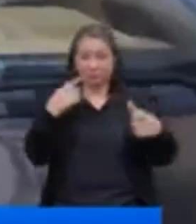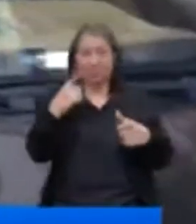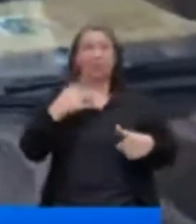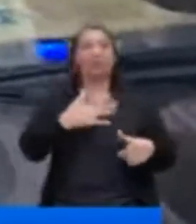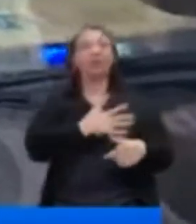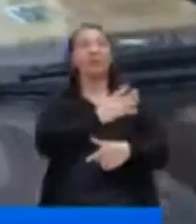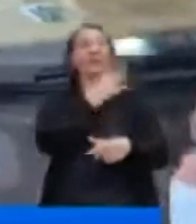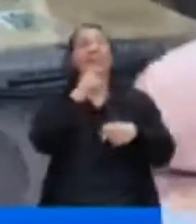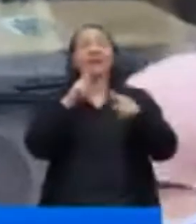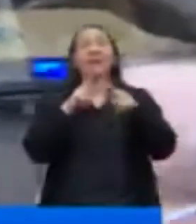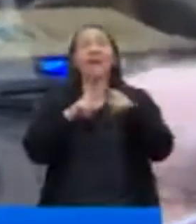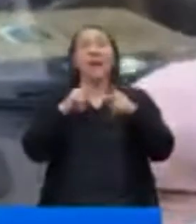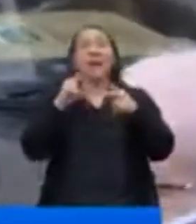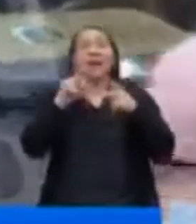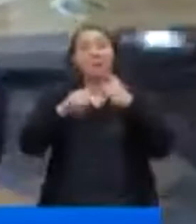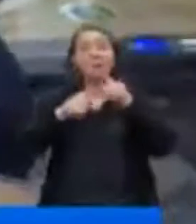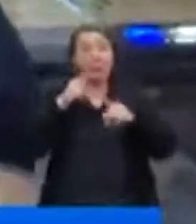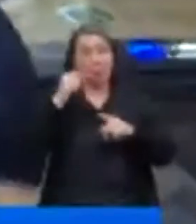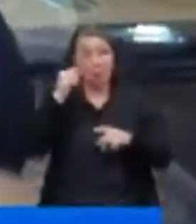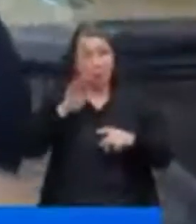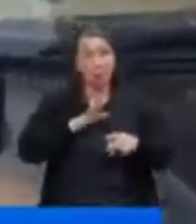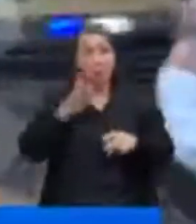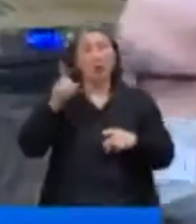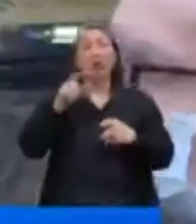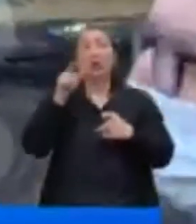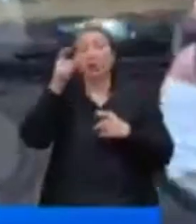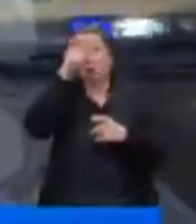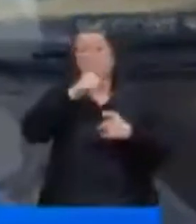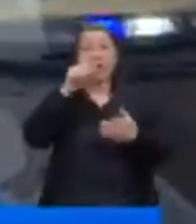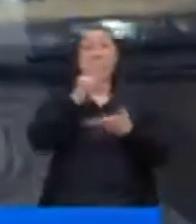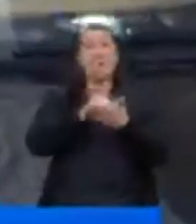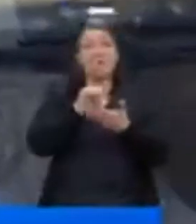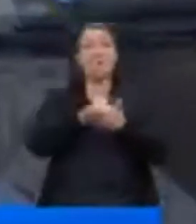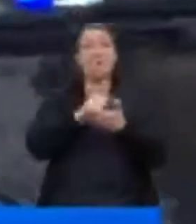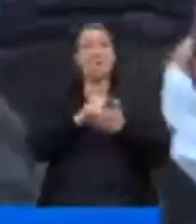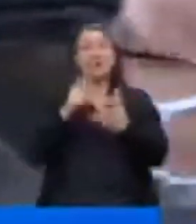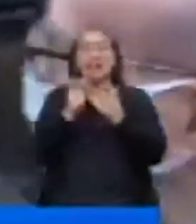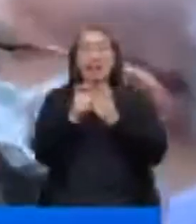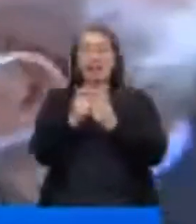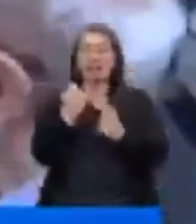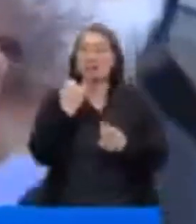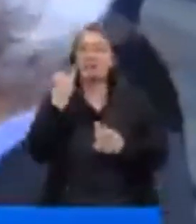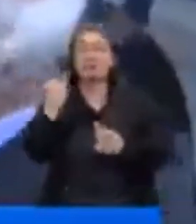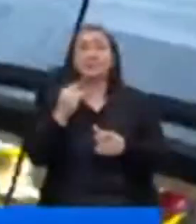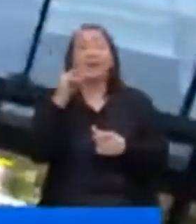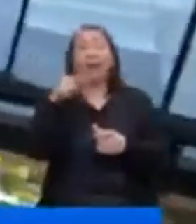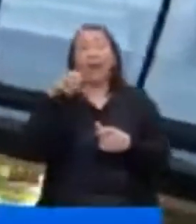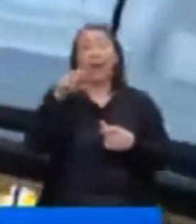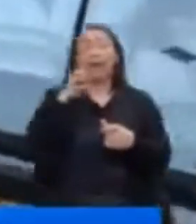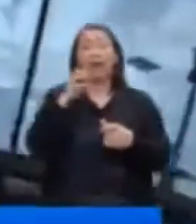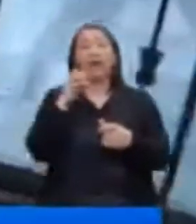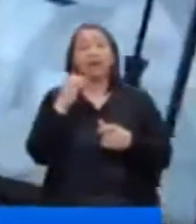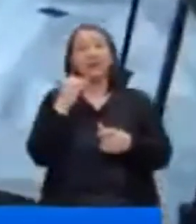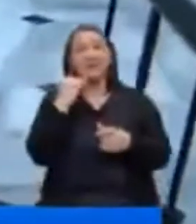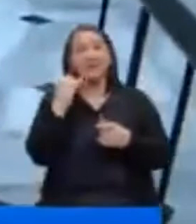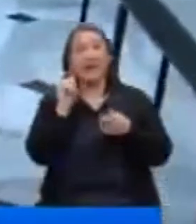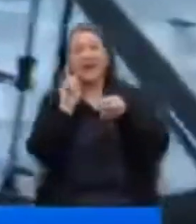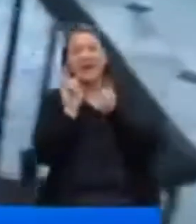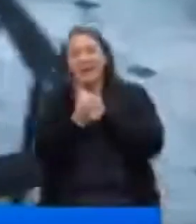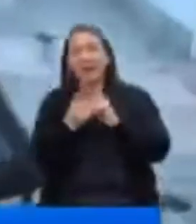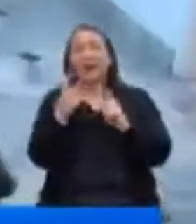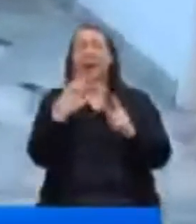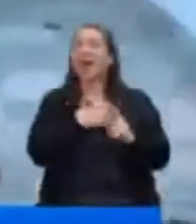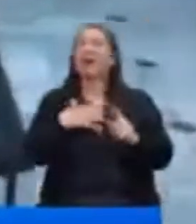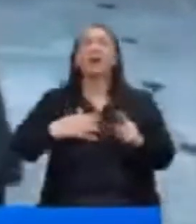CHP lideri Kemal Kılıçdaroğlu Türkiye Gazeteciler Cemiyeti'ni ziyaret etti. Erdoğan'ın sözlerinin aksine ziyaretin ana